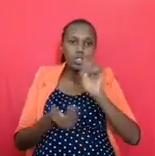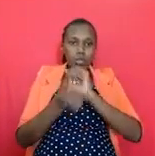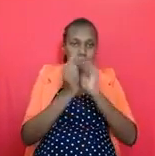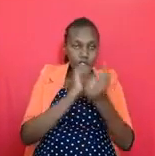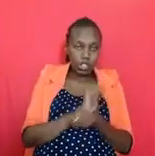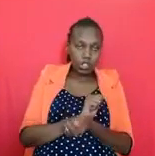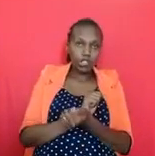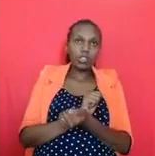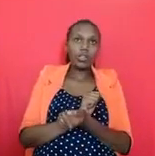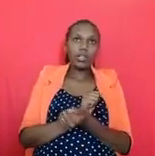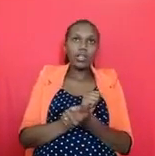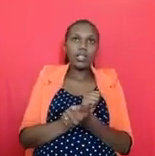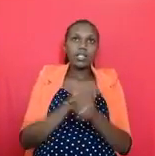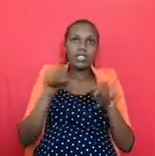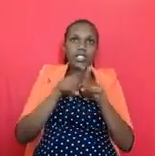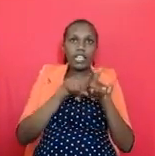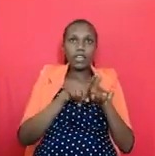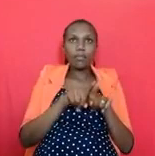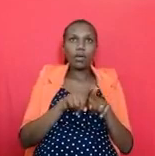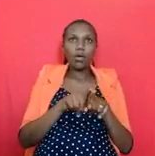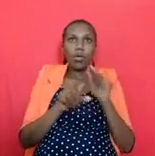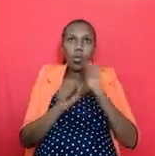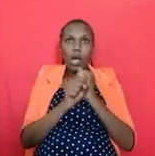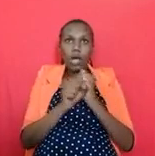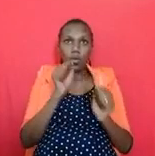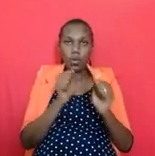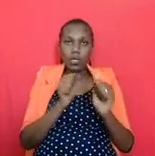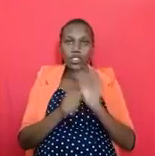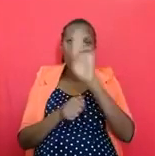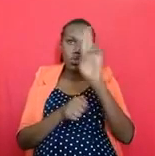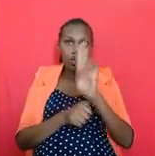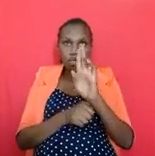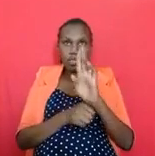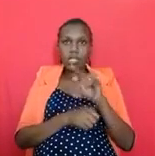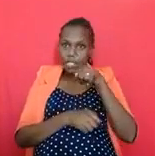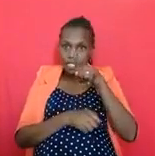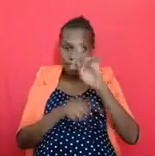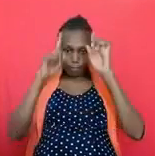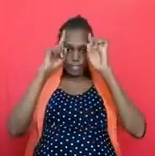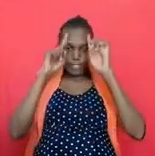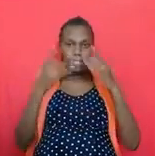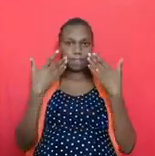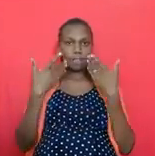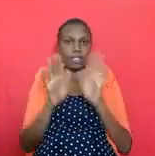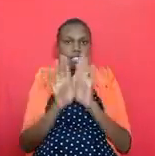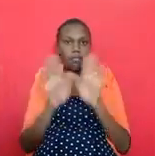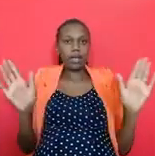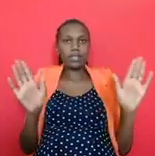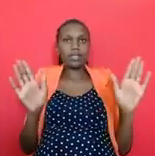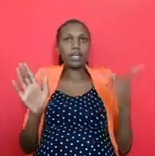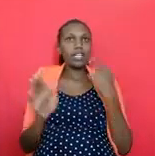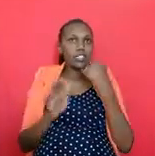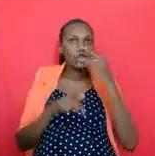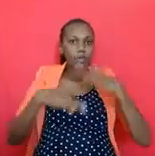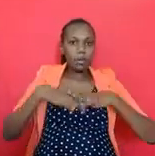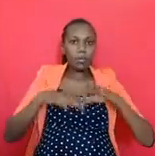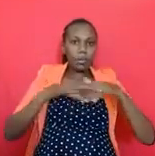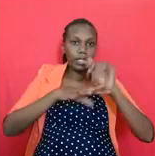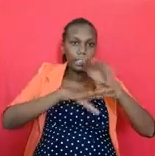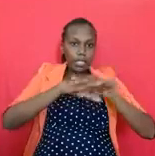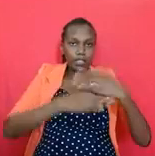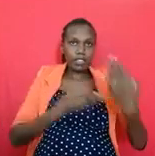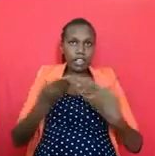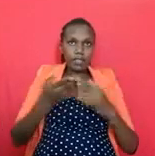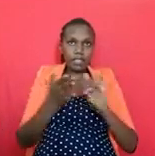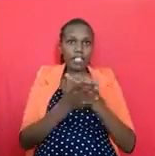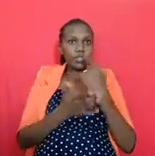ugaruruke na njira iria ngiruta nowe mwene gutua matua njiriria andu a githungu